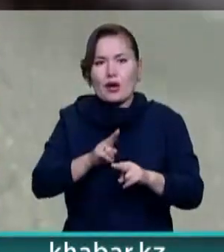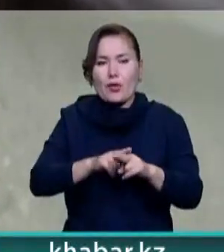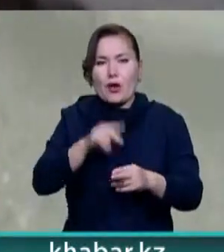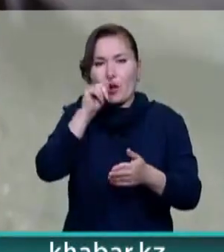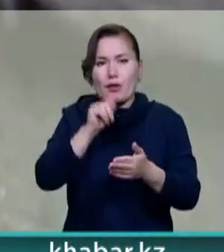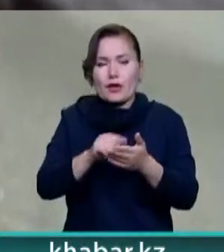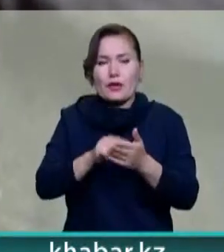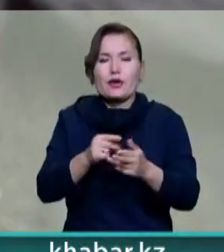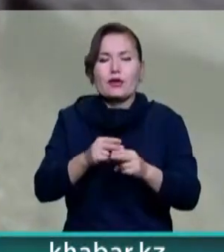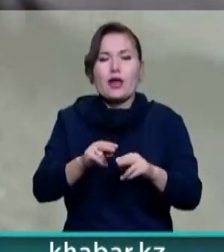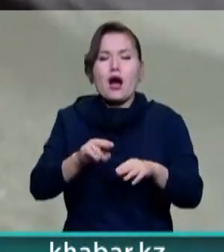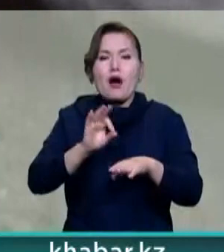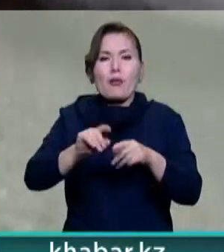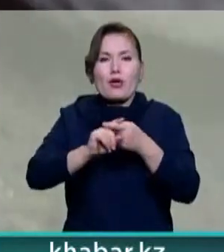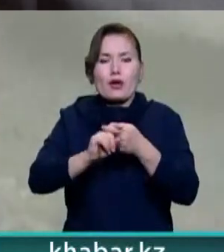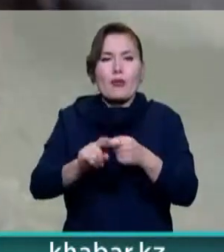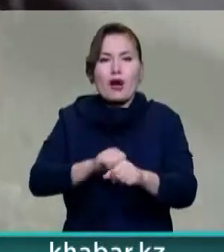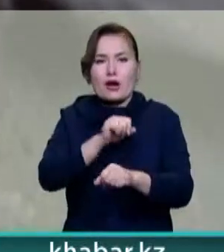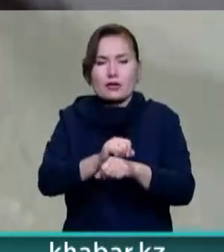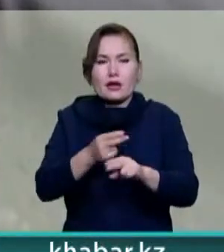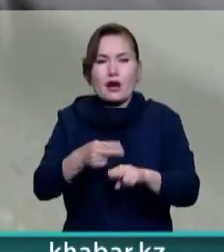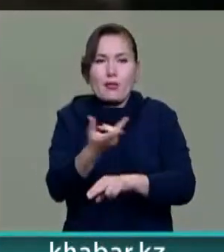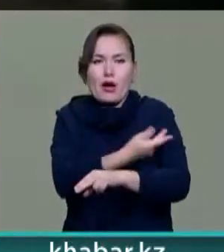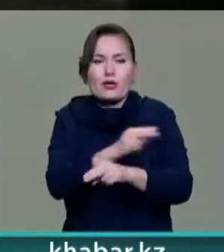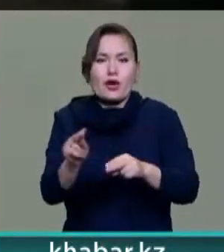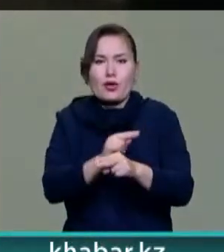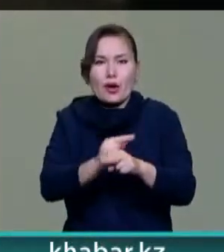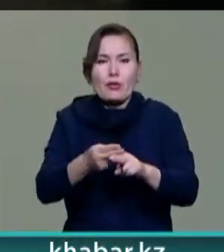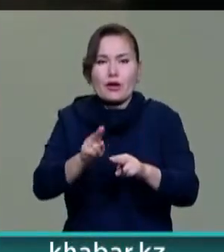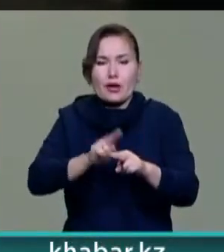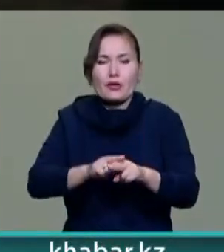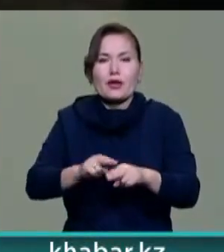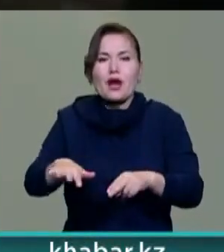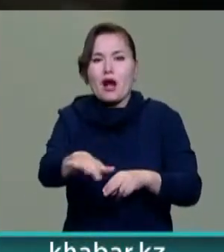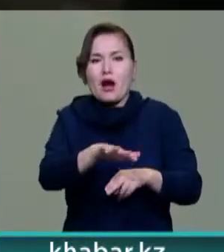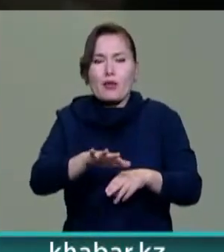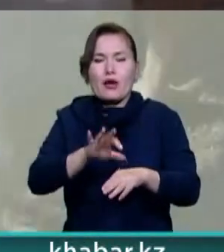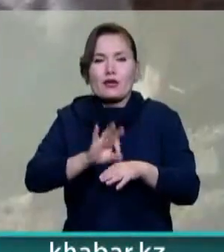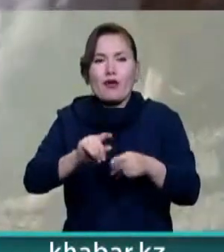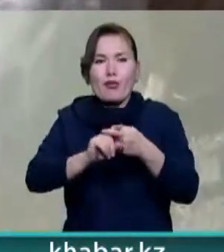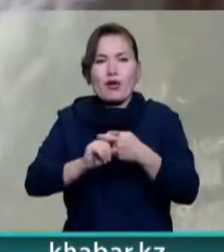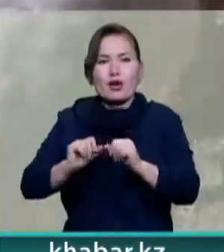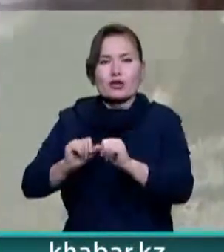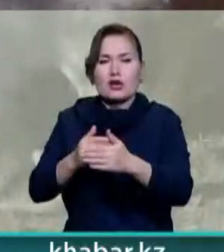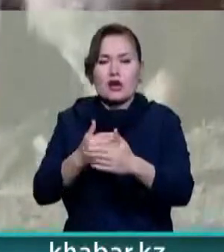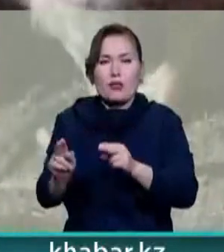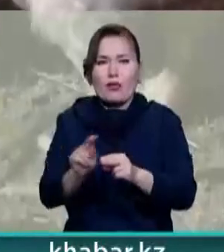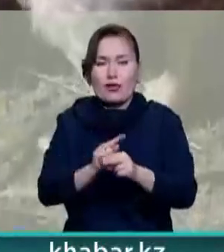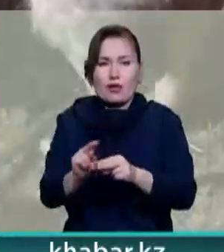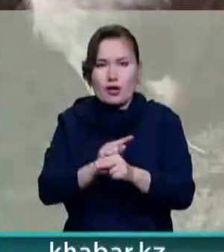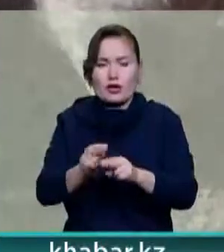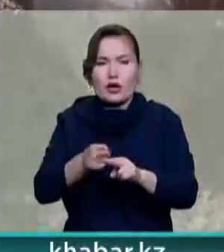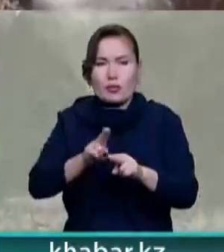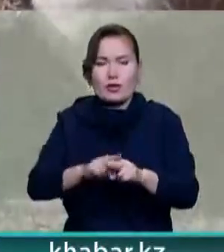өңірде құс тұмауының таралуына жол бермеу үшін вакциналар алынып, індет тіркелген аумақтар залалсыздандырылып жатыр, дейді Ауыл